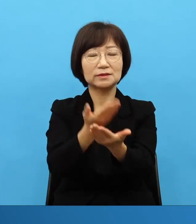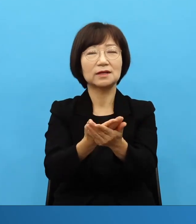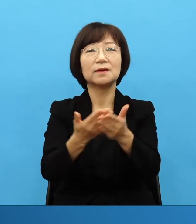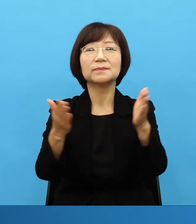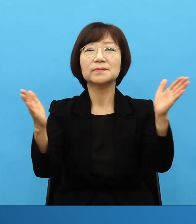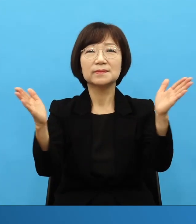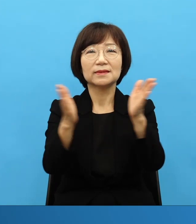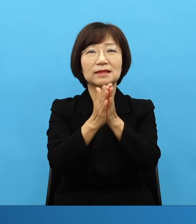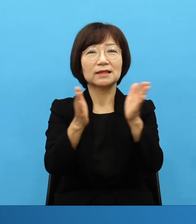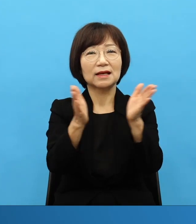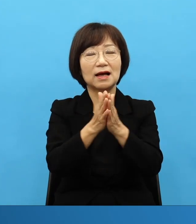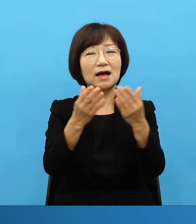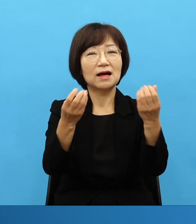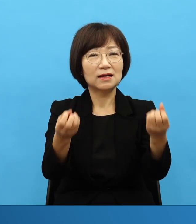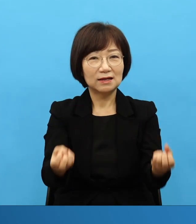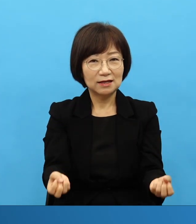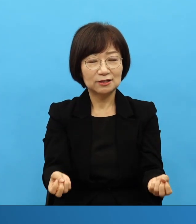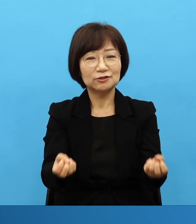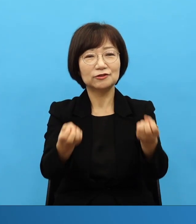주옵소서.